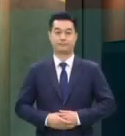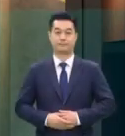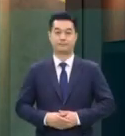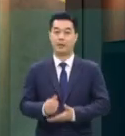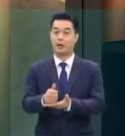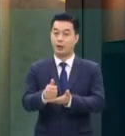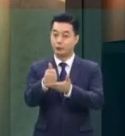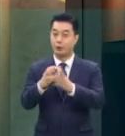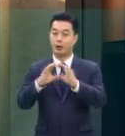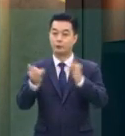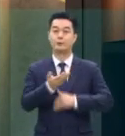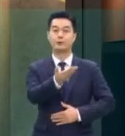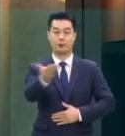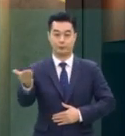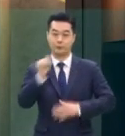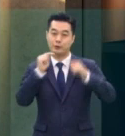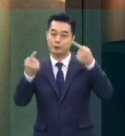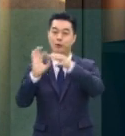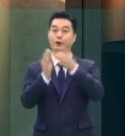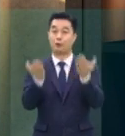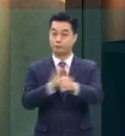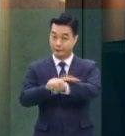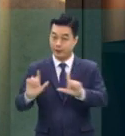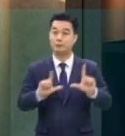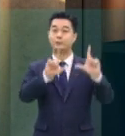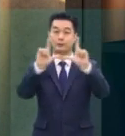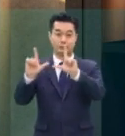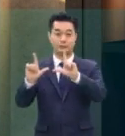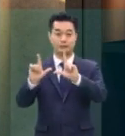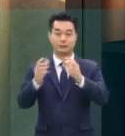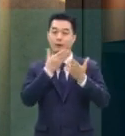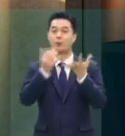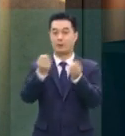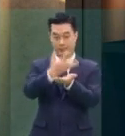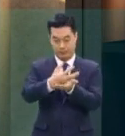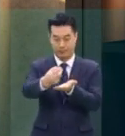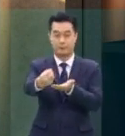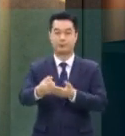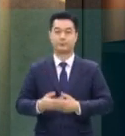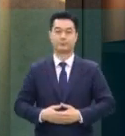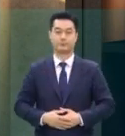존경하는 국민 여러분 설 연휴 잘 보내셨는지요 새해 복 많이 받으십시오